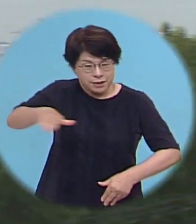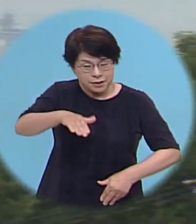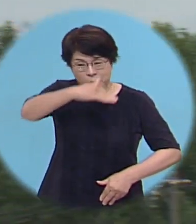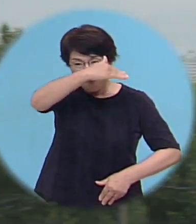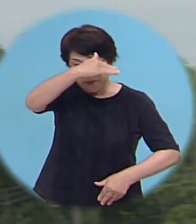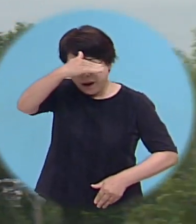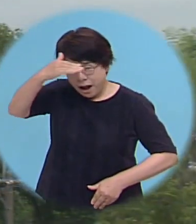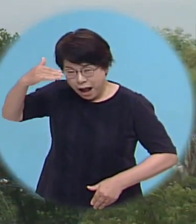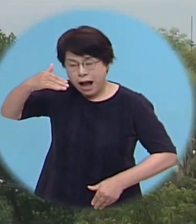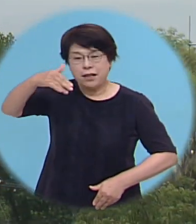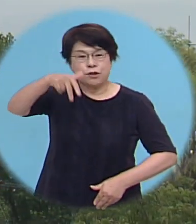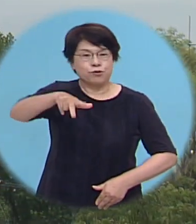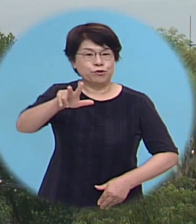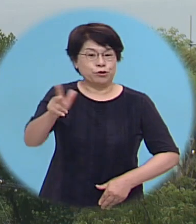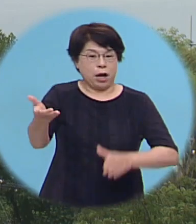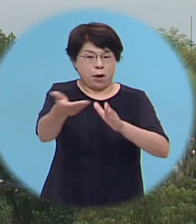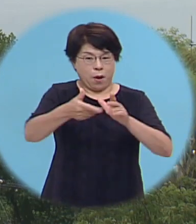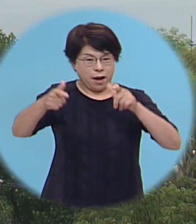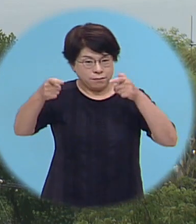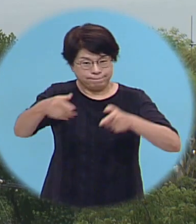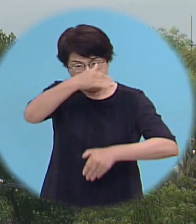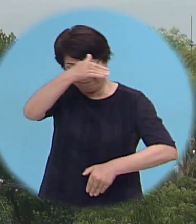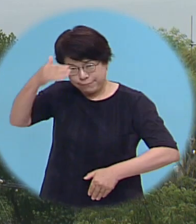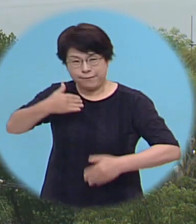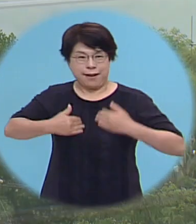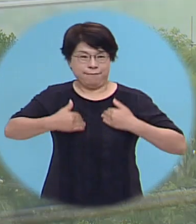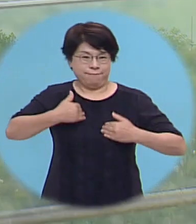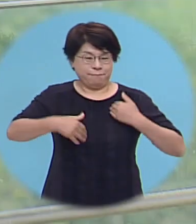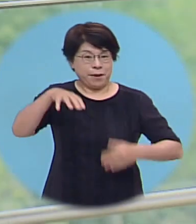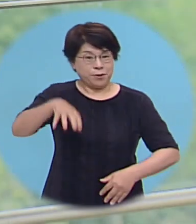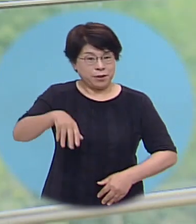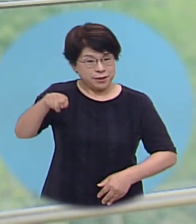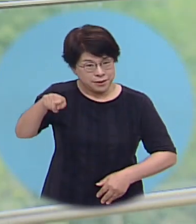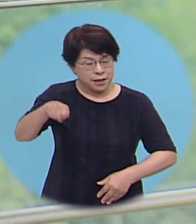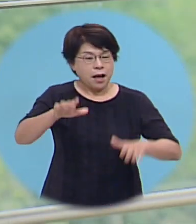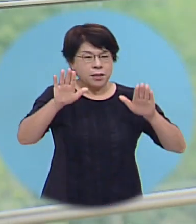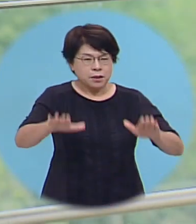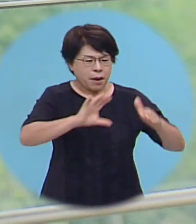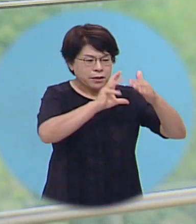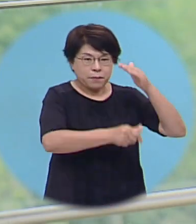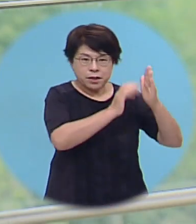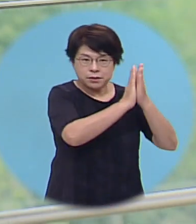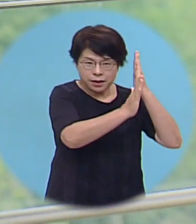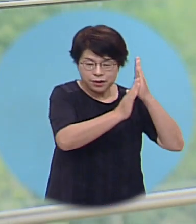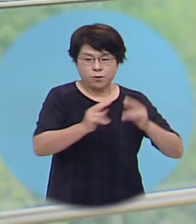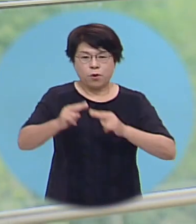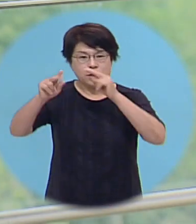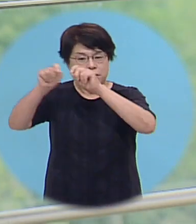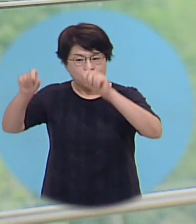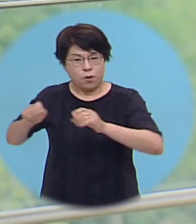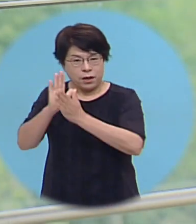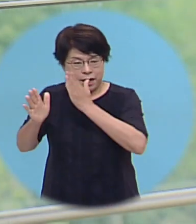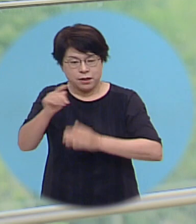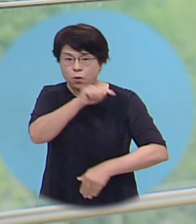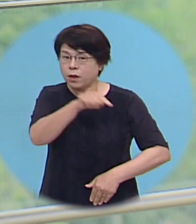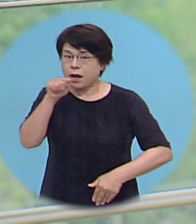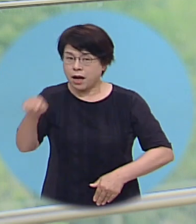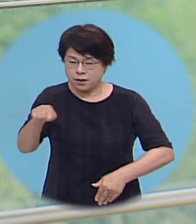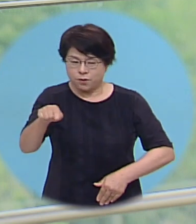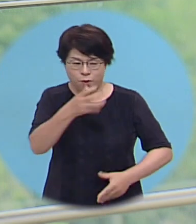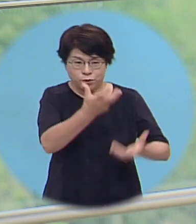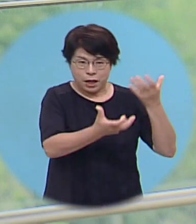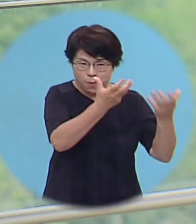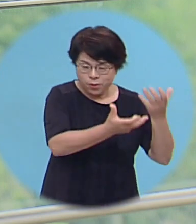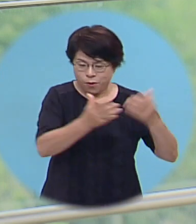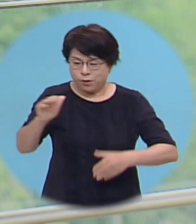絶景が楽しめるんです。今山梨県と静岡県ではそれぞれの県産品の購入